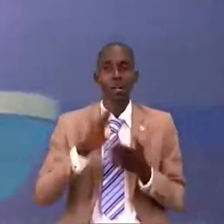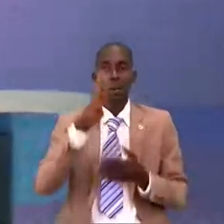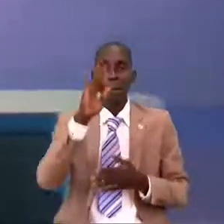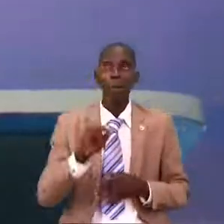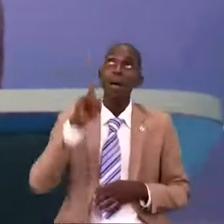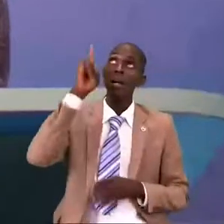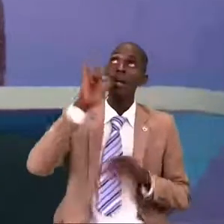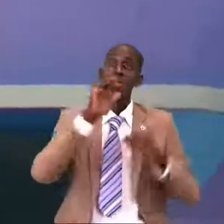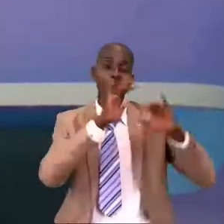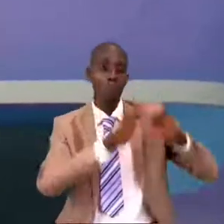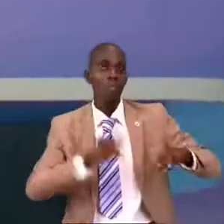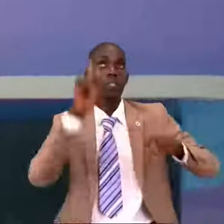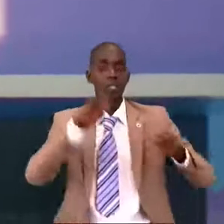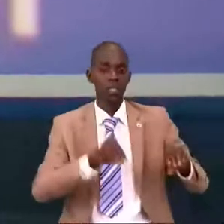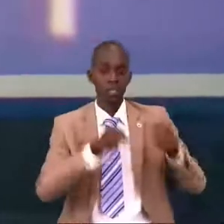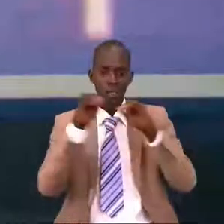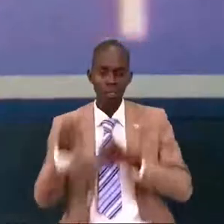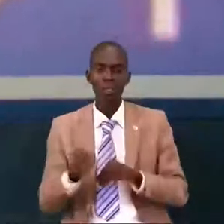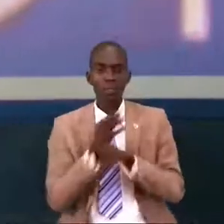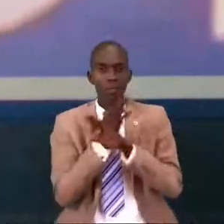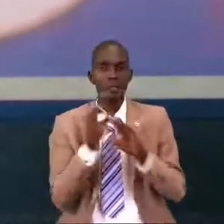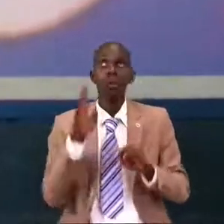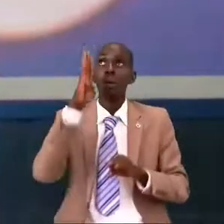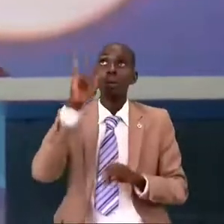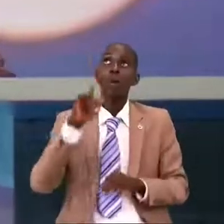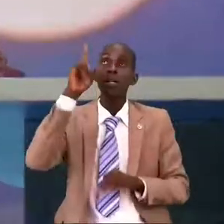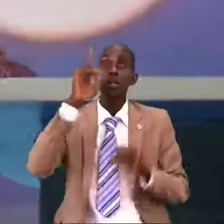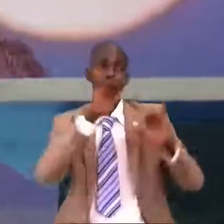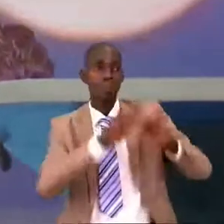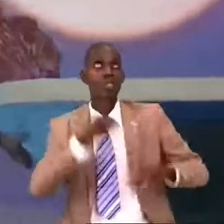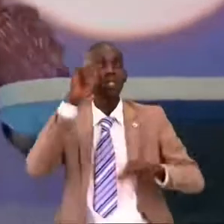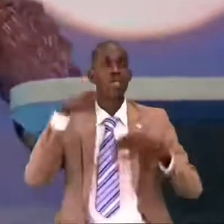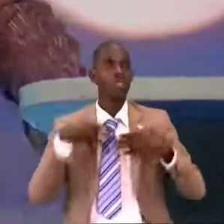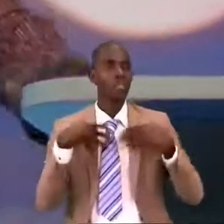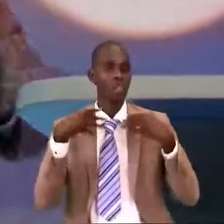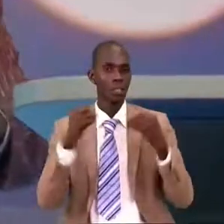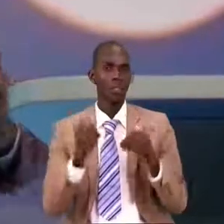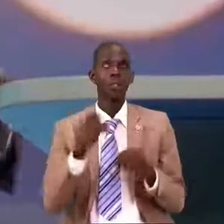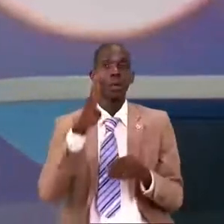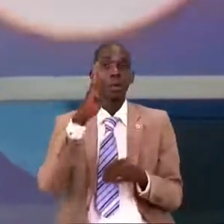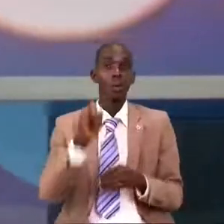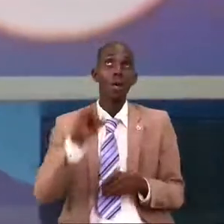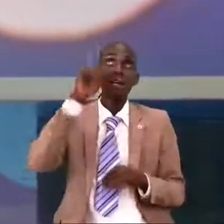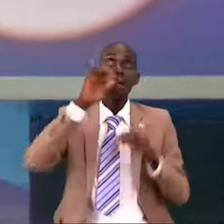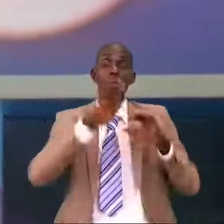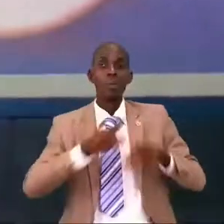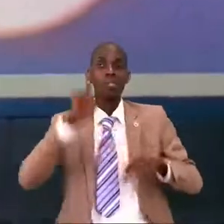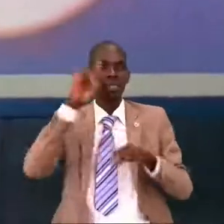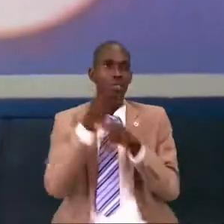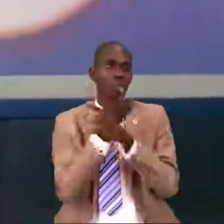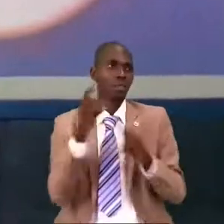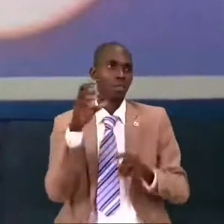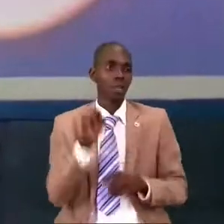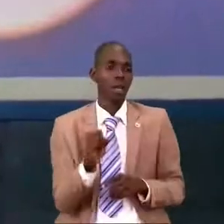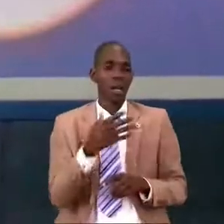guérit. Par sa miséricorde, il délivre. Et ce n'est pas à cause de ton mérite, ce n'est